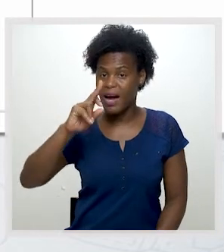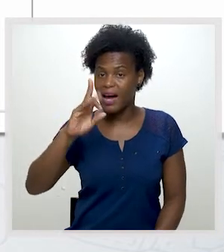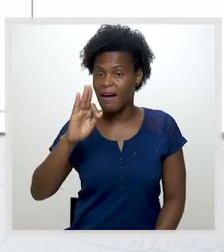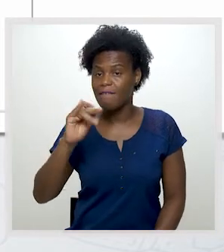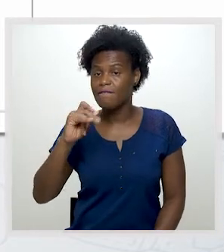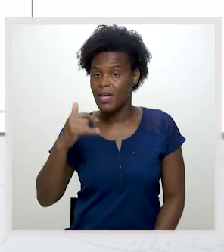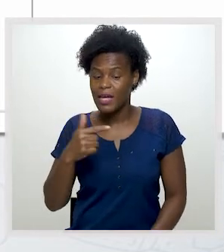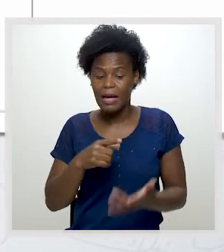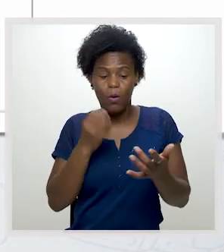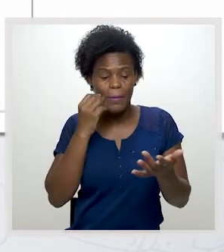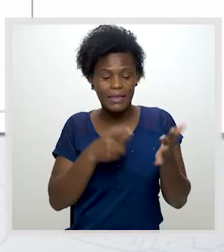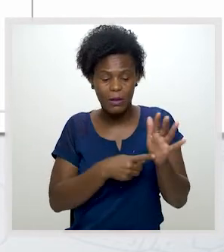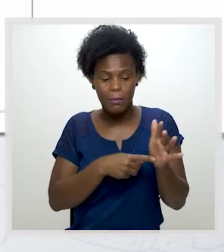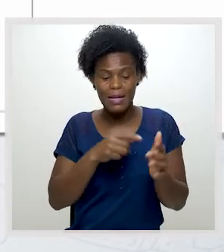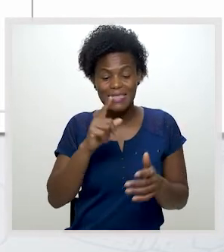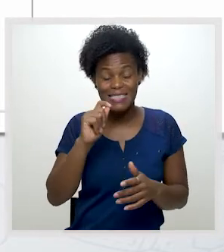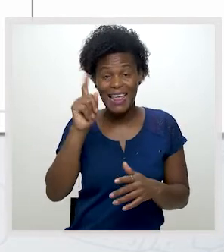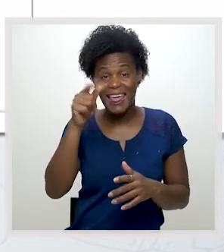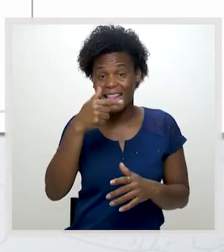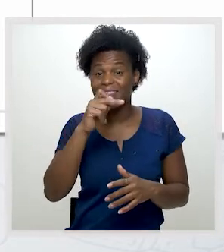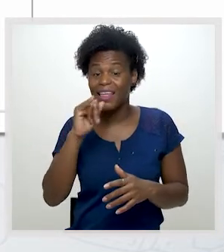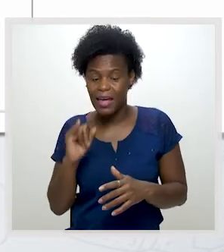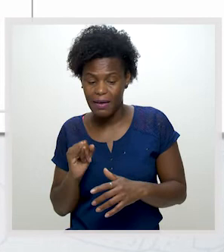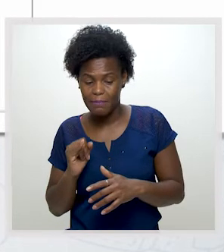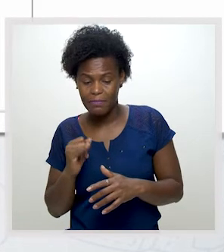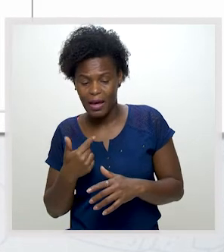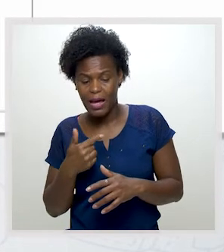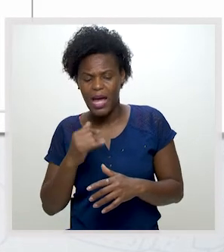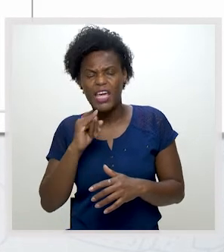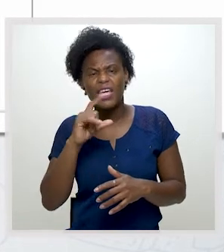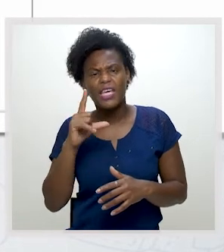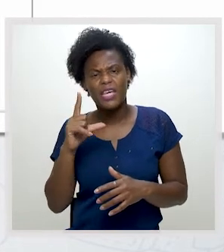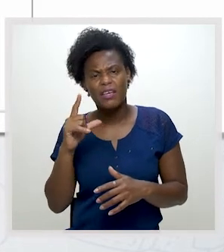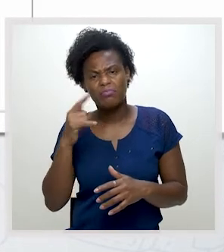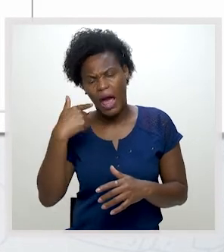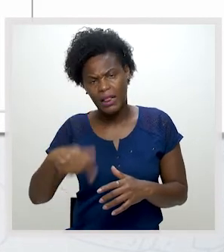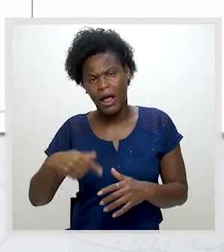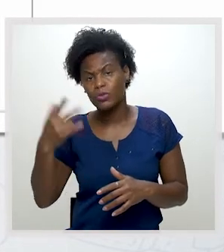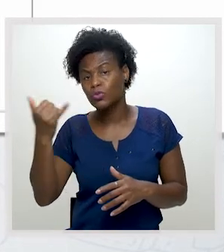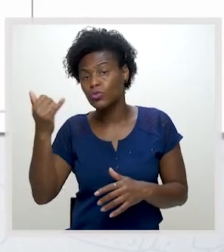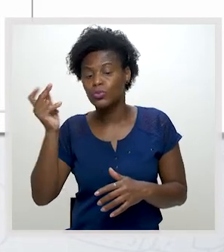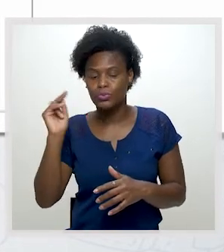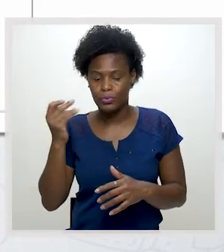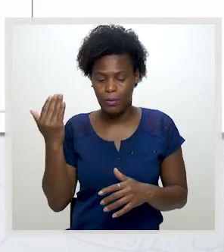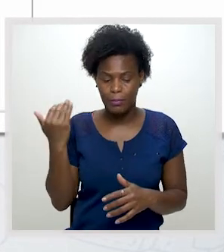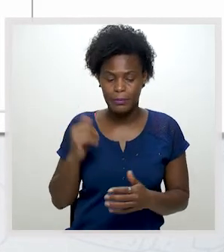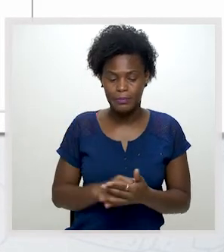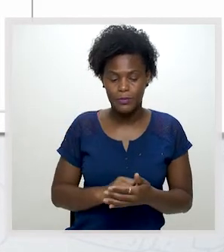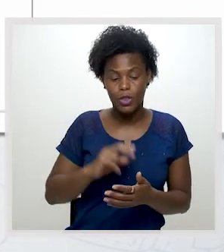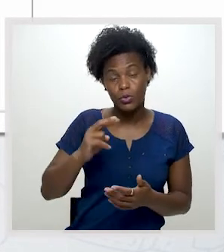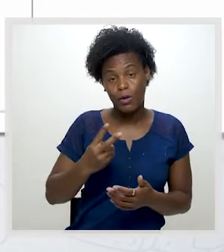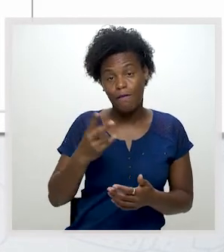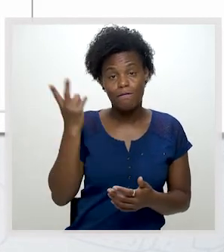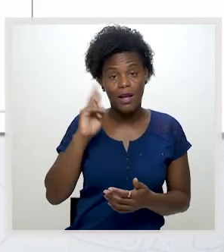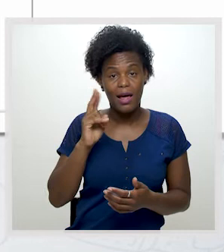Comme l'exemple que nous avons ici, c'était il y a 2 ans. Dernière valeur de